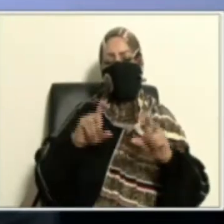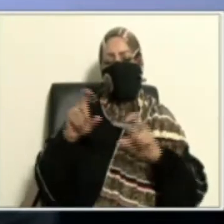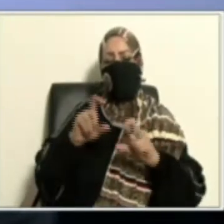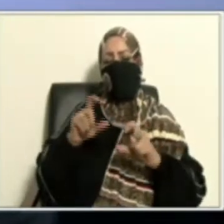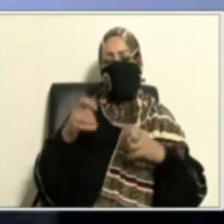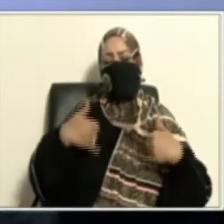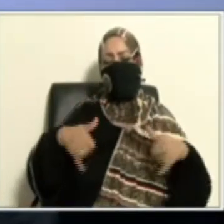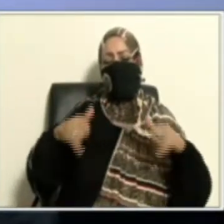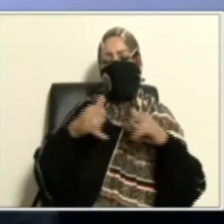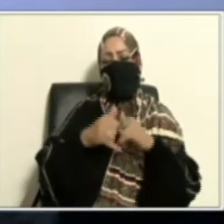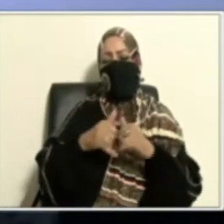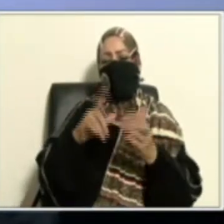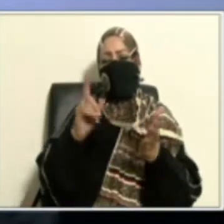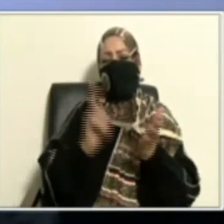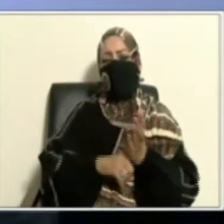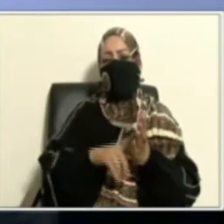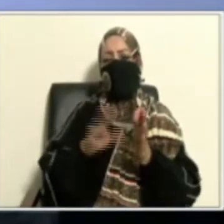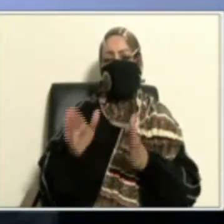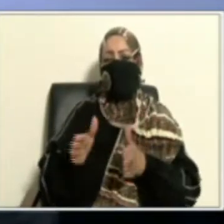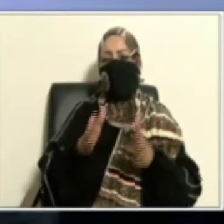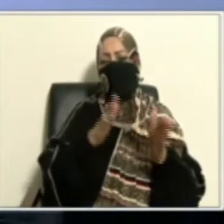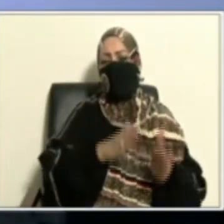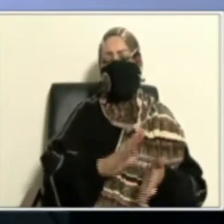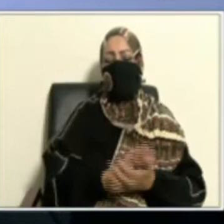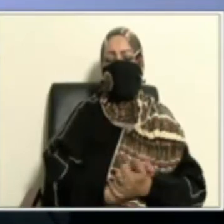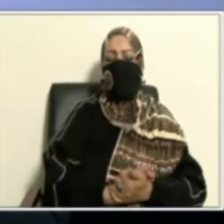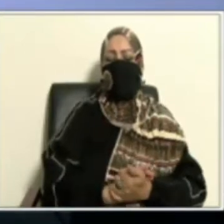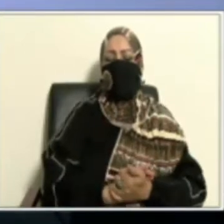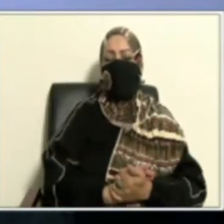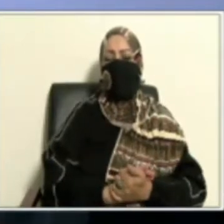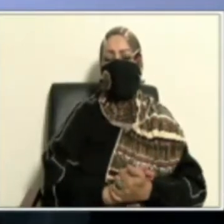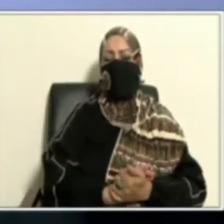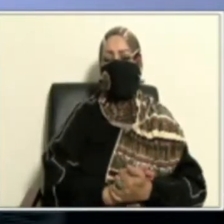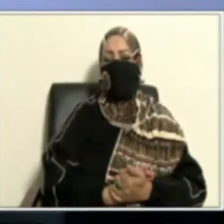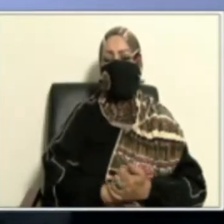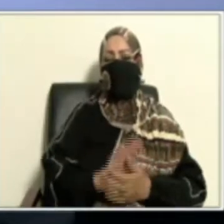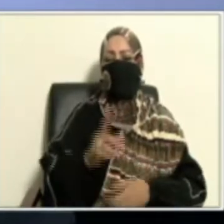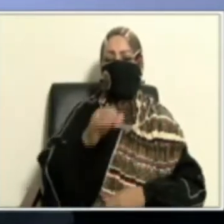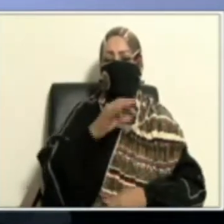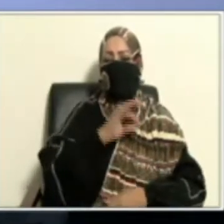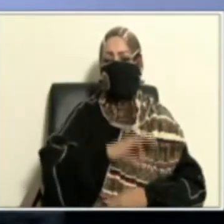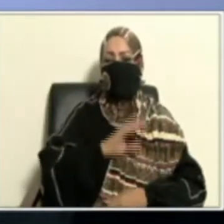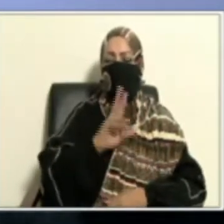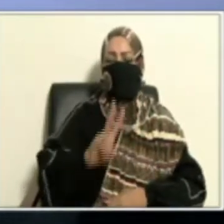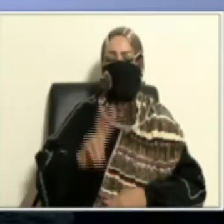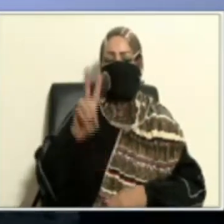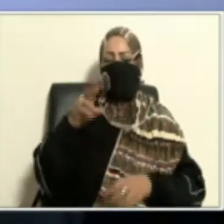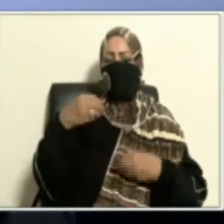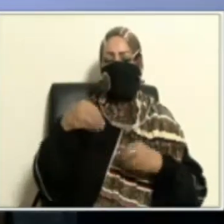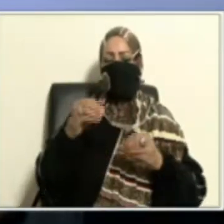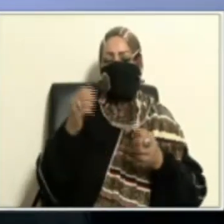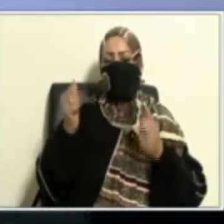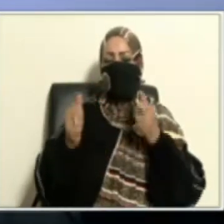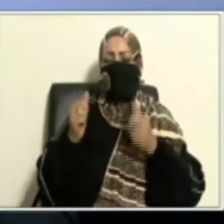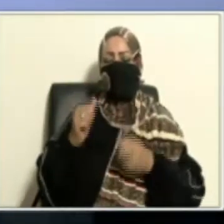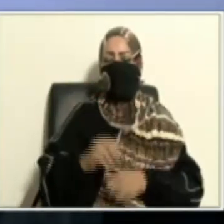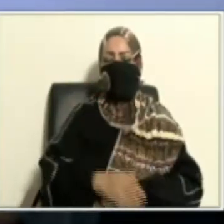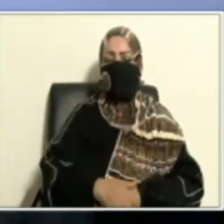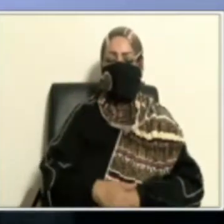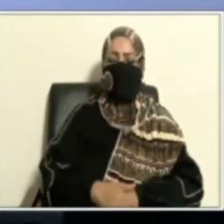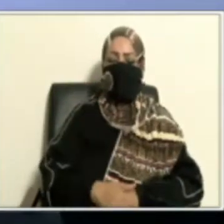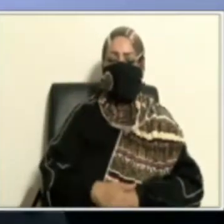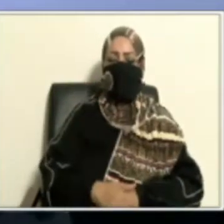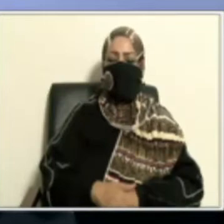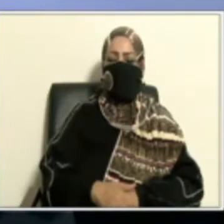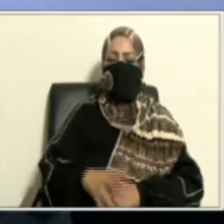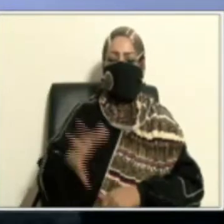تبي فلوسها؟ لا أنا ندي السيارة نكسبها. خلاص خلاص ما دام تبي السيارة تكسبها ما عليك شيء، قدم وخذ سيارتك